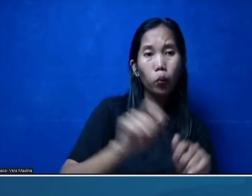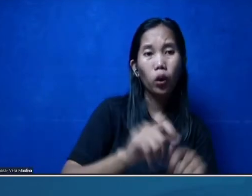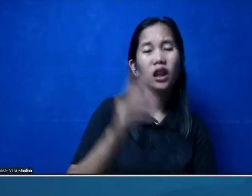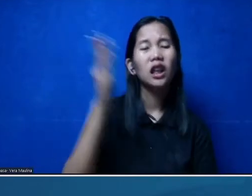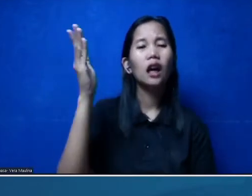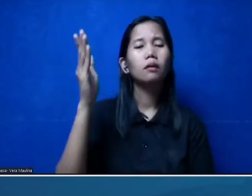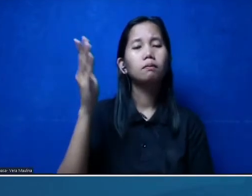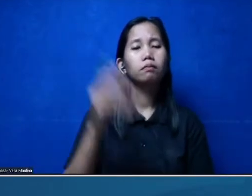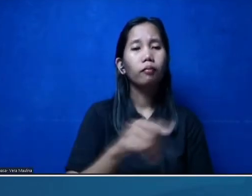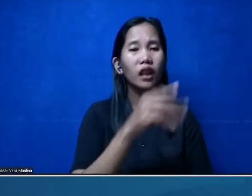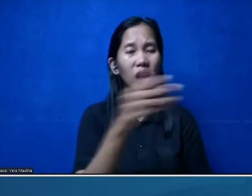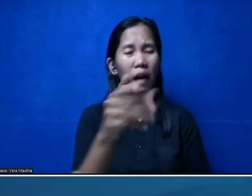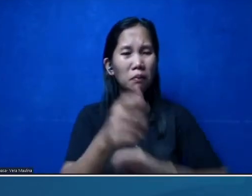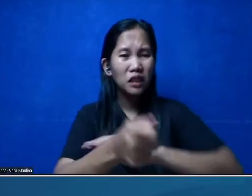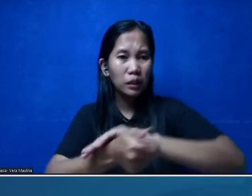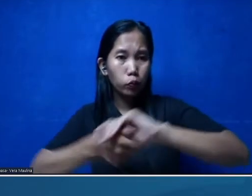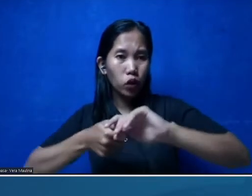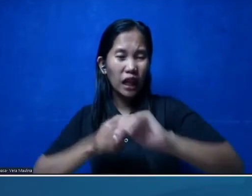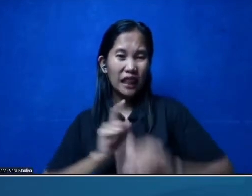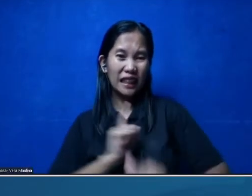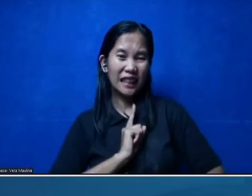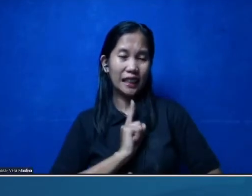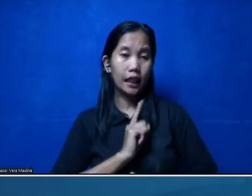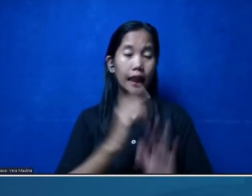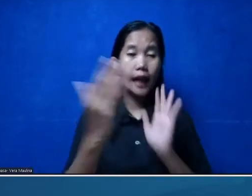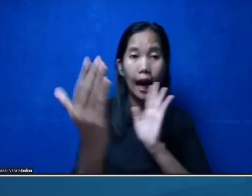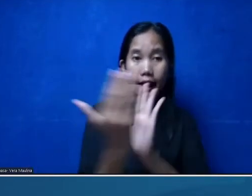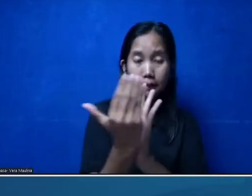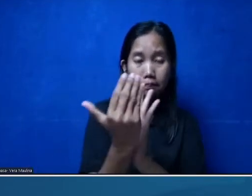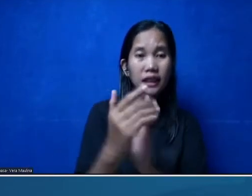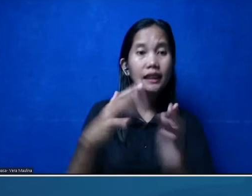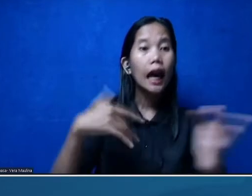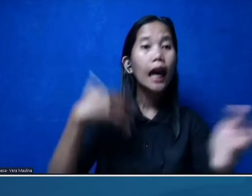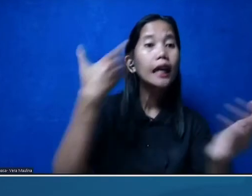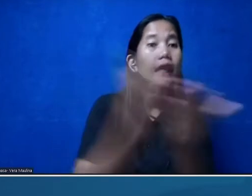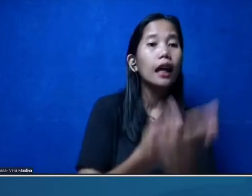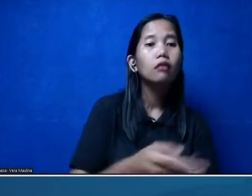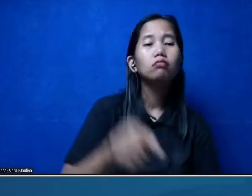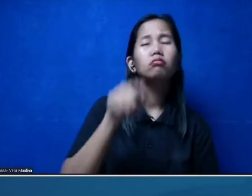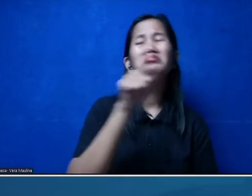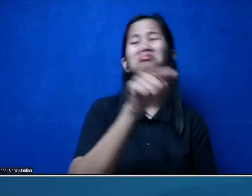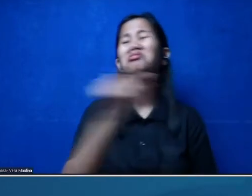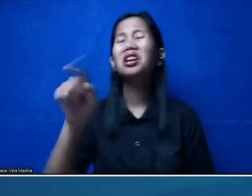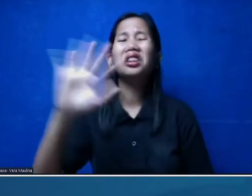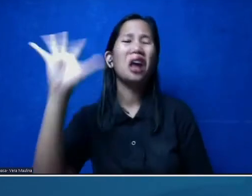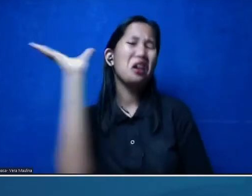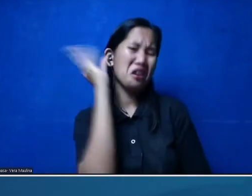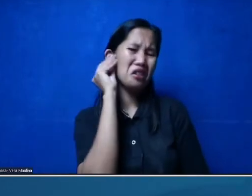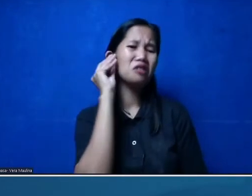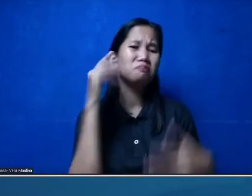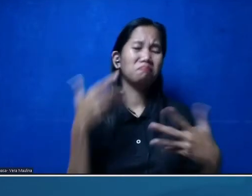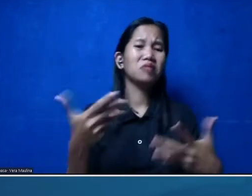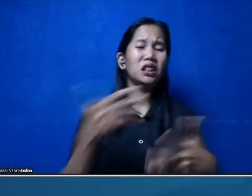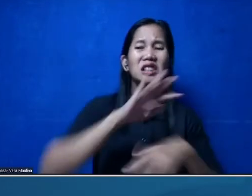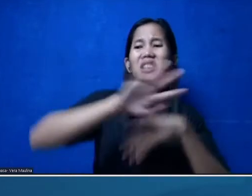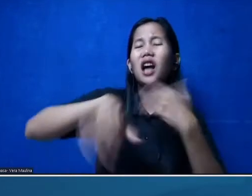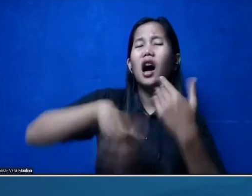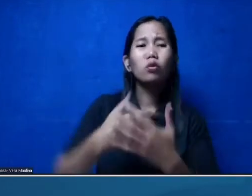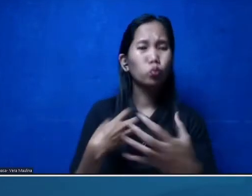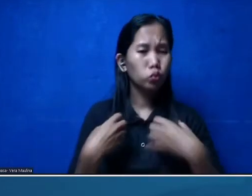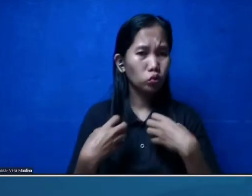pahit berpisah dengan orang yang kita kasih Wahid kita terpisah dari orang yang kita